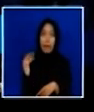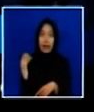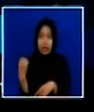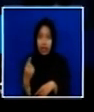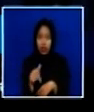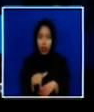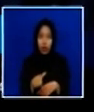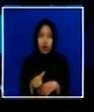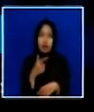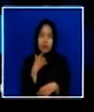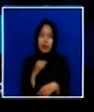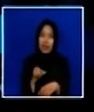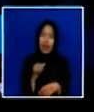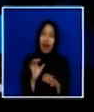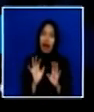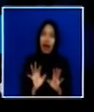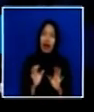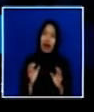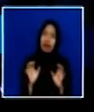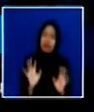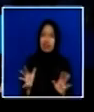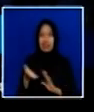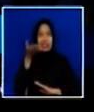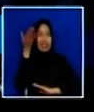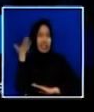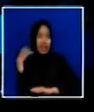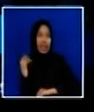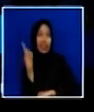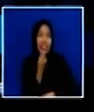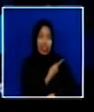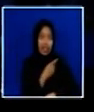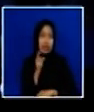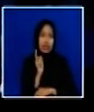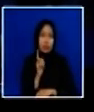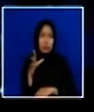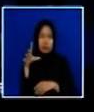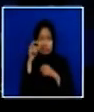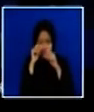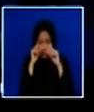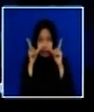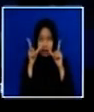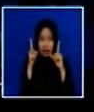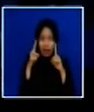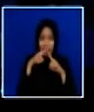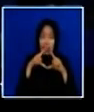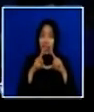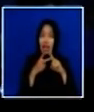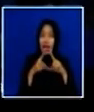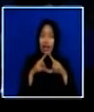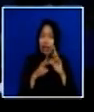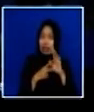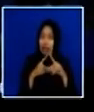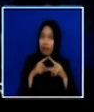yang sangat bersejarah buat kita ya karena kita sadari bahwa fungsi pertahanan dan fungsi pemerintah kita harus